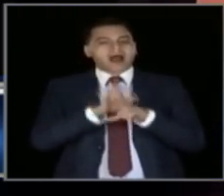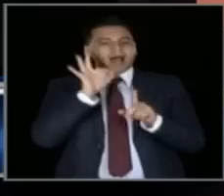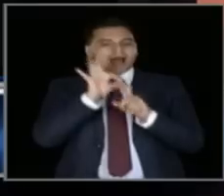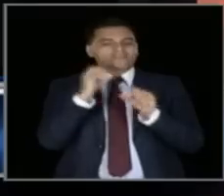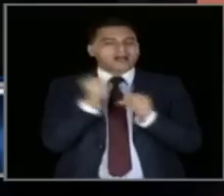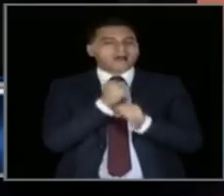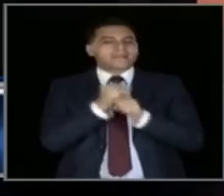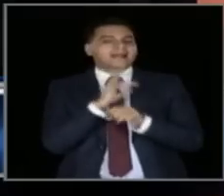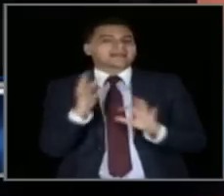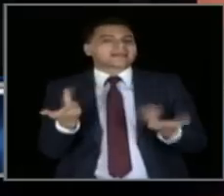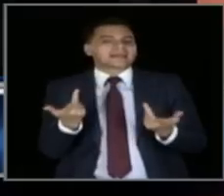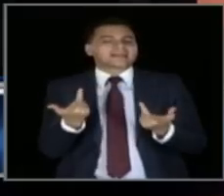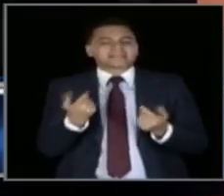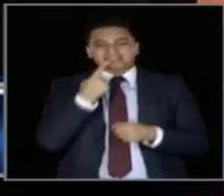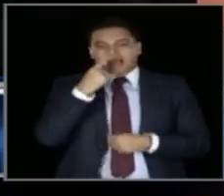حصل على نوبل